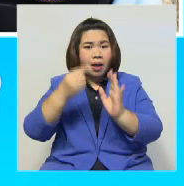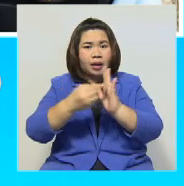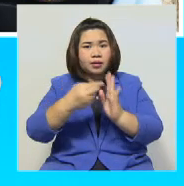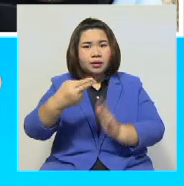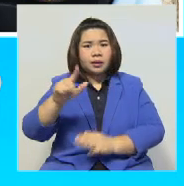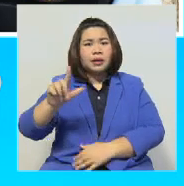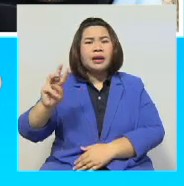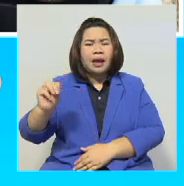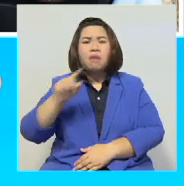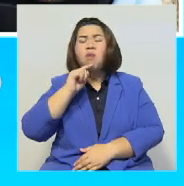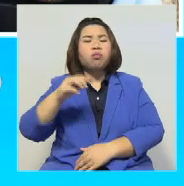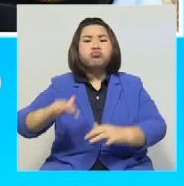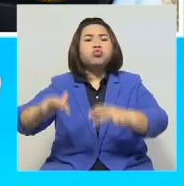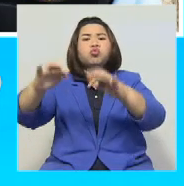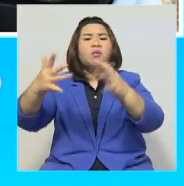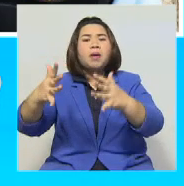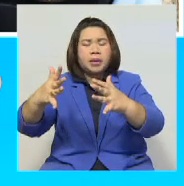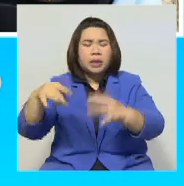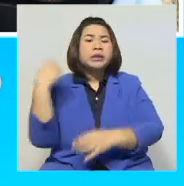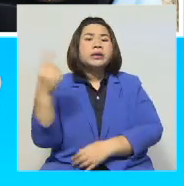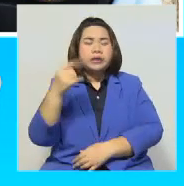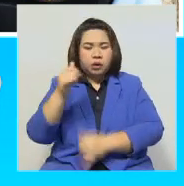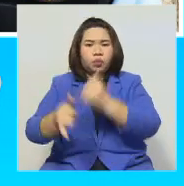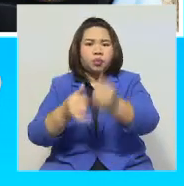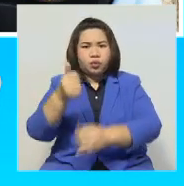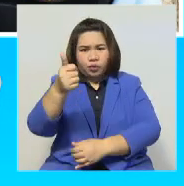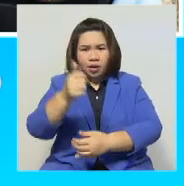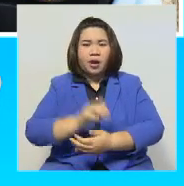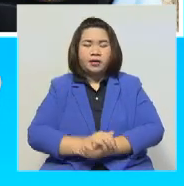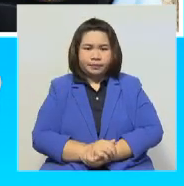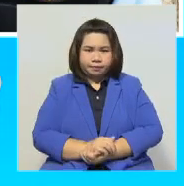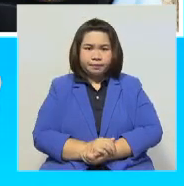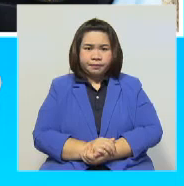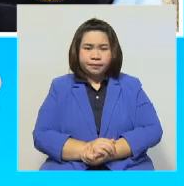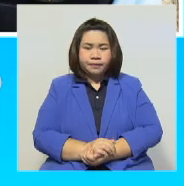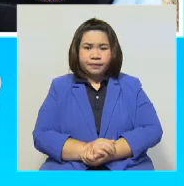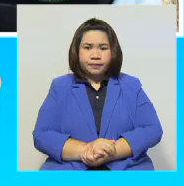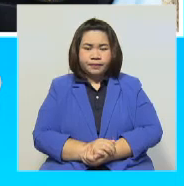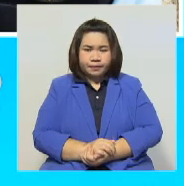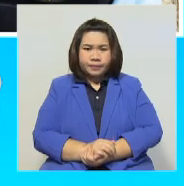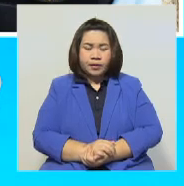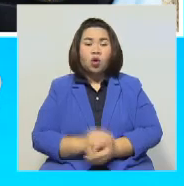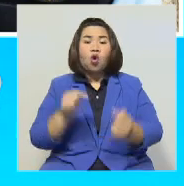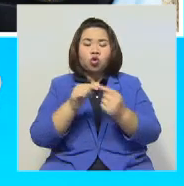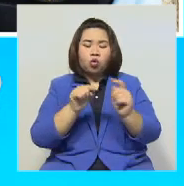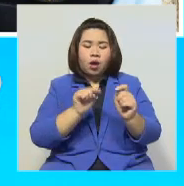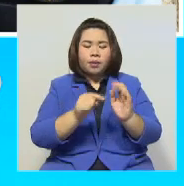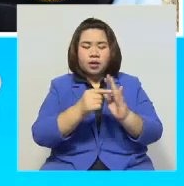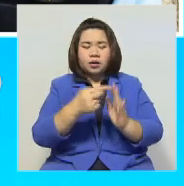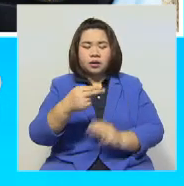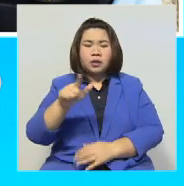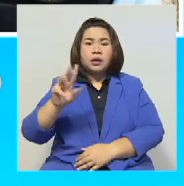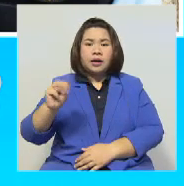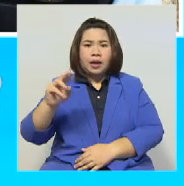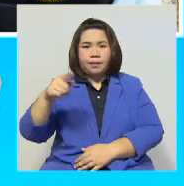ปลอดภัย ไม่เคยท่วมเลยครับไม่เคยท่วมร้านอาหาร ค่ะอยากให้ท่านพูดสักนิดนึง ตั้งแต่บักบูนไปแหลมบักเบี้ย ค่ะอ